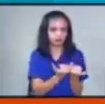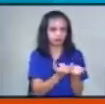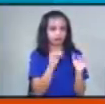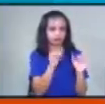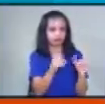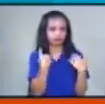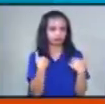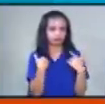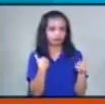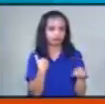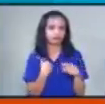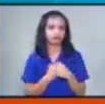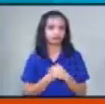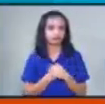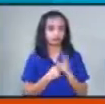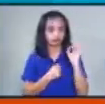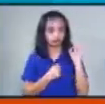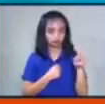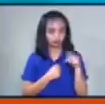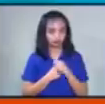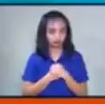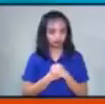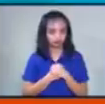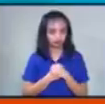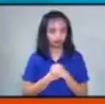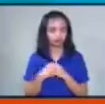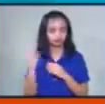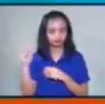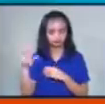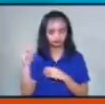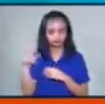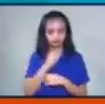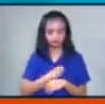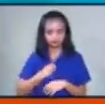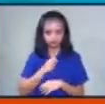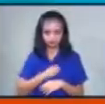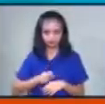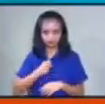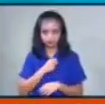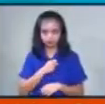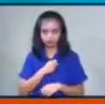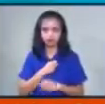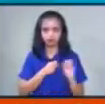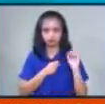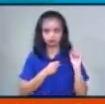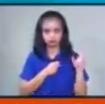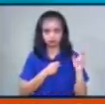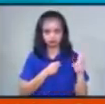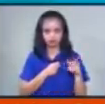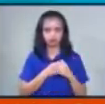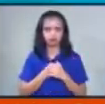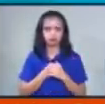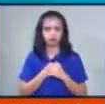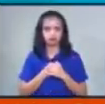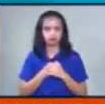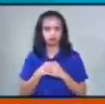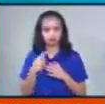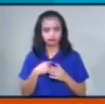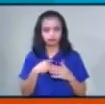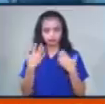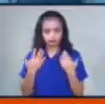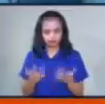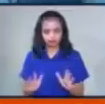nariyan. Okay? Okay, sir. Story ulit. Okay, sige, sir. Now, I rest my